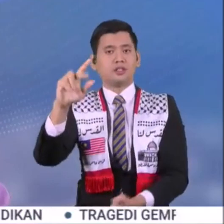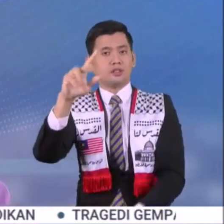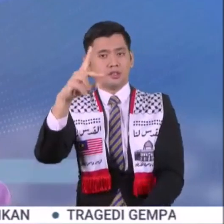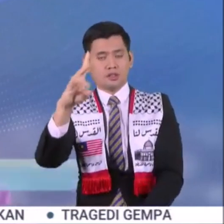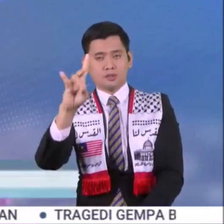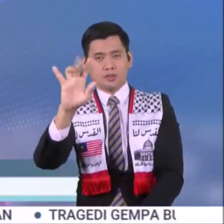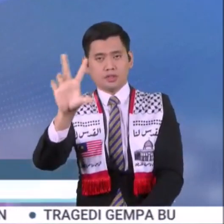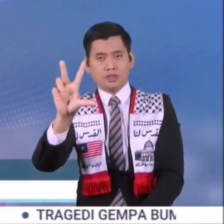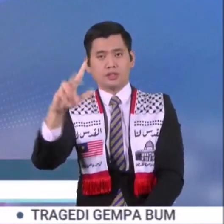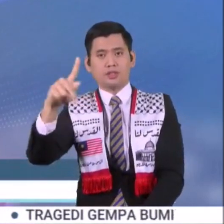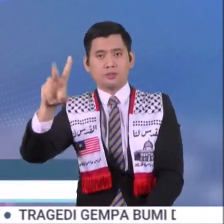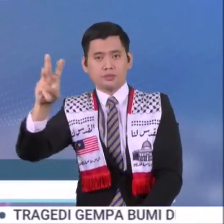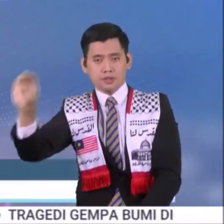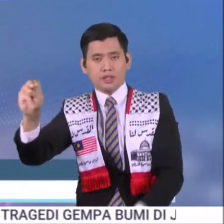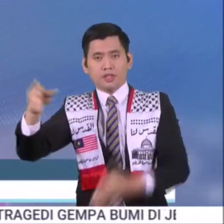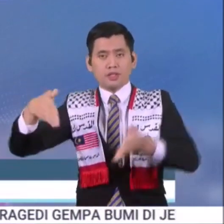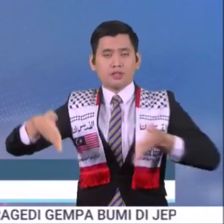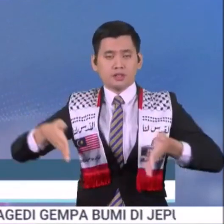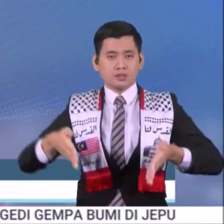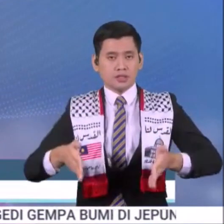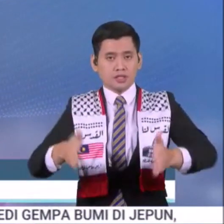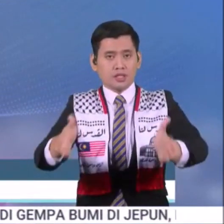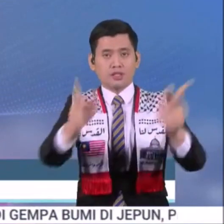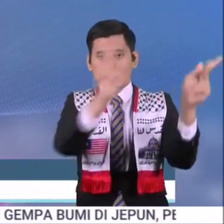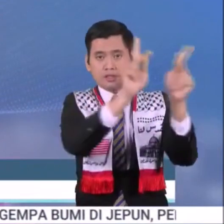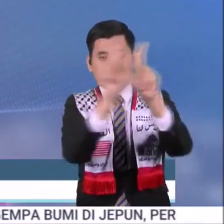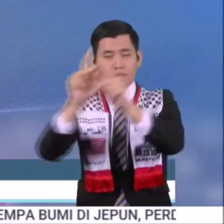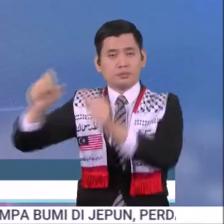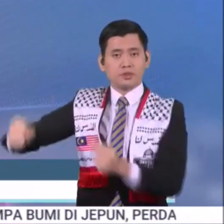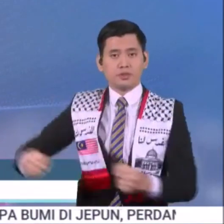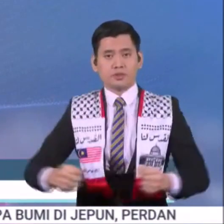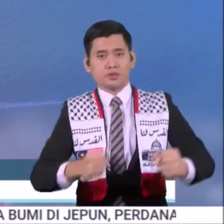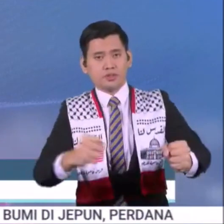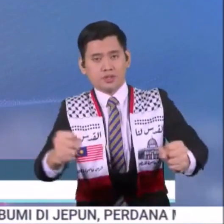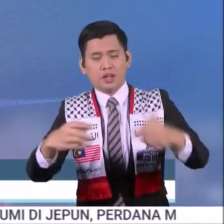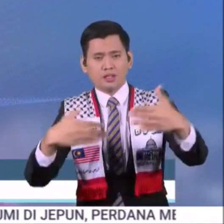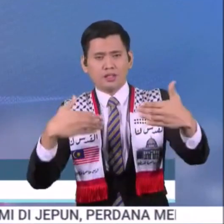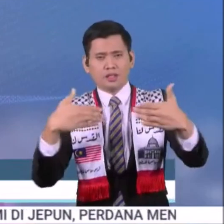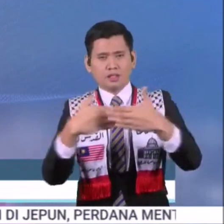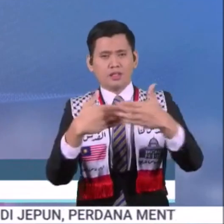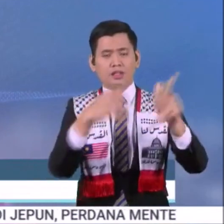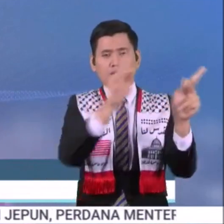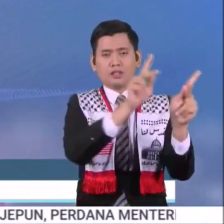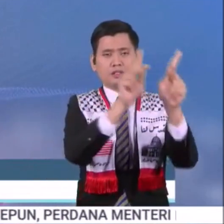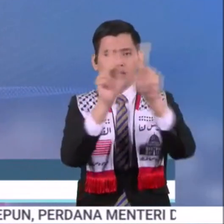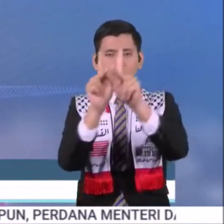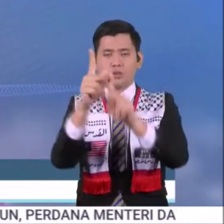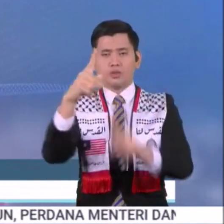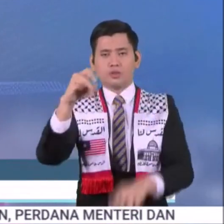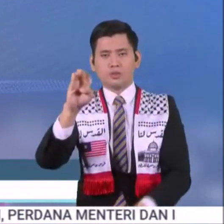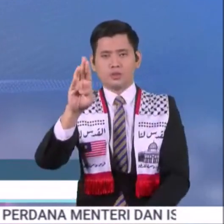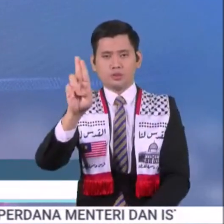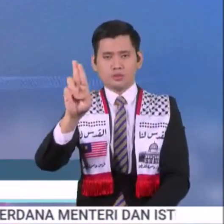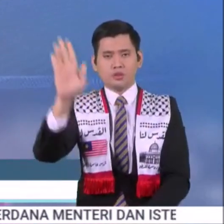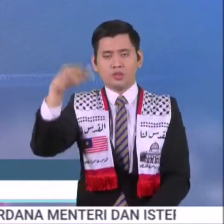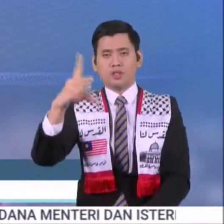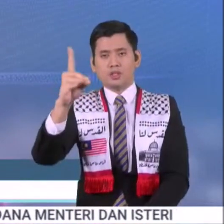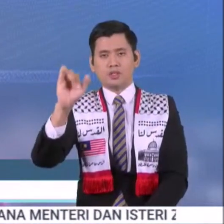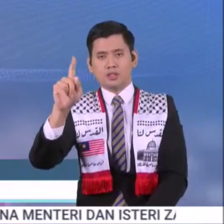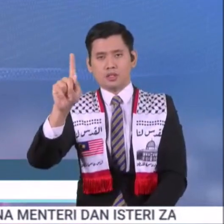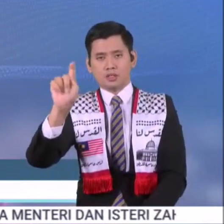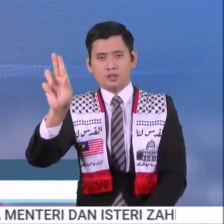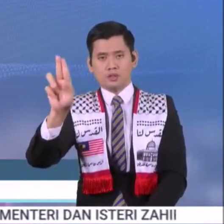73.850 Jalan Kampung Sungai Sam jeli berhampiran Kampung kubur Datu di jeli yang terjejas akibat